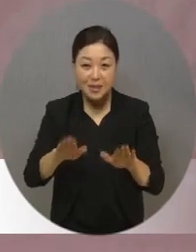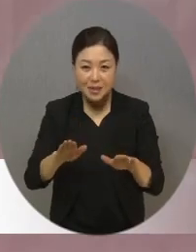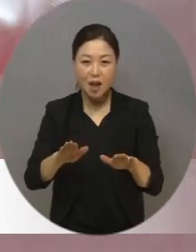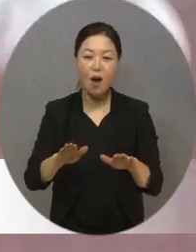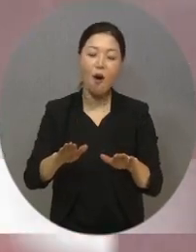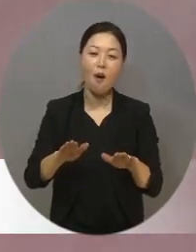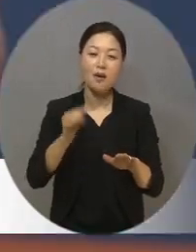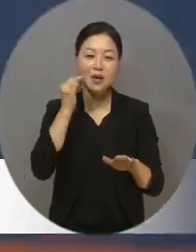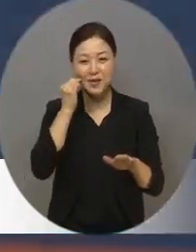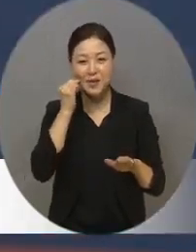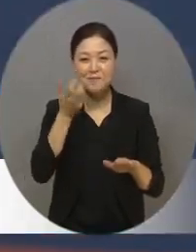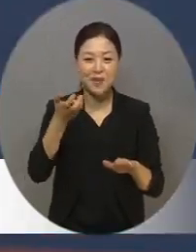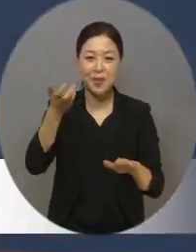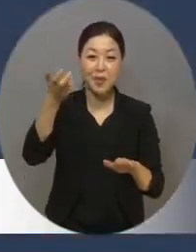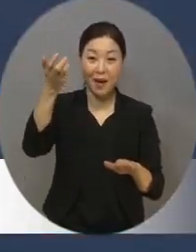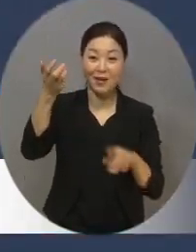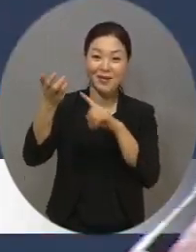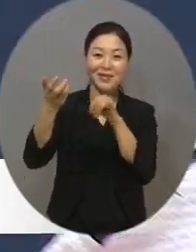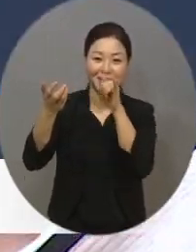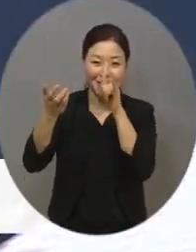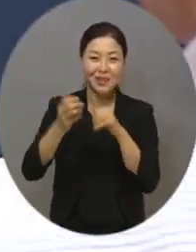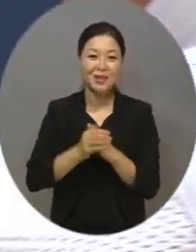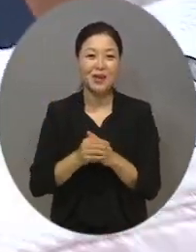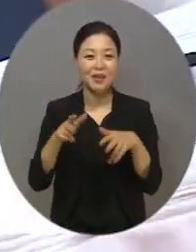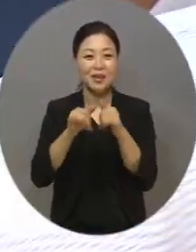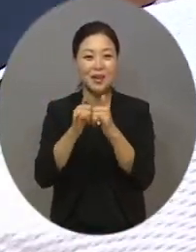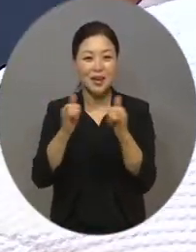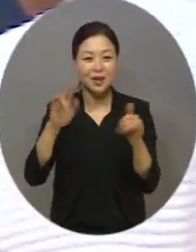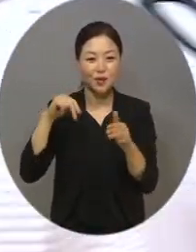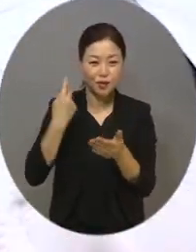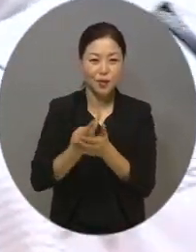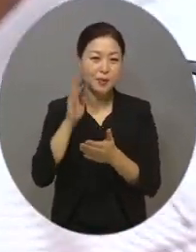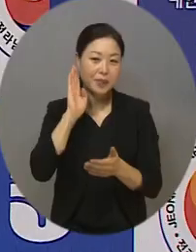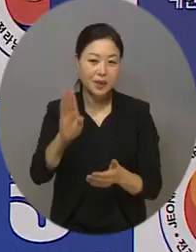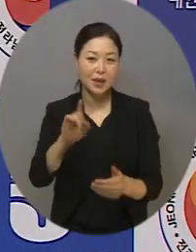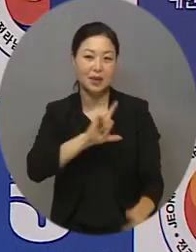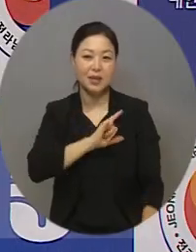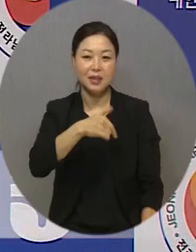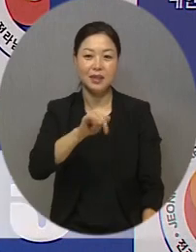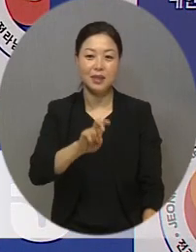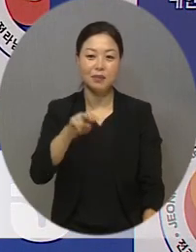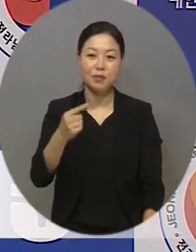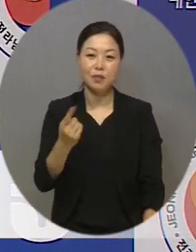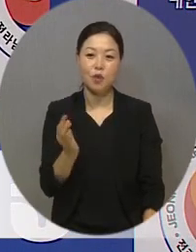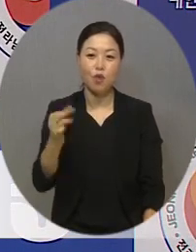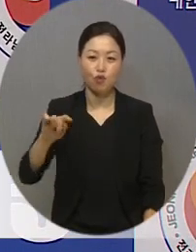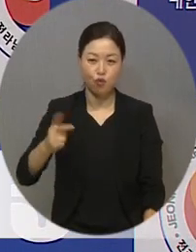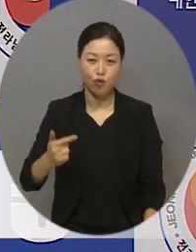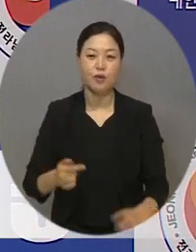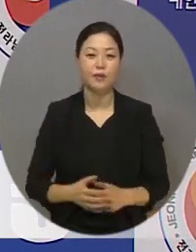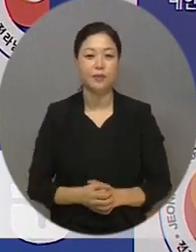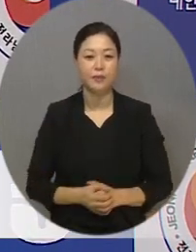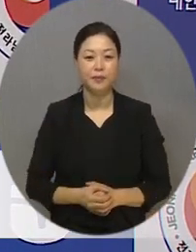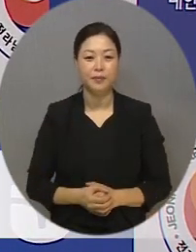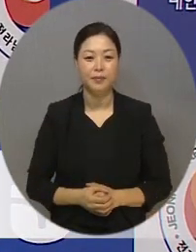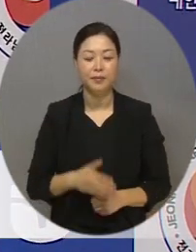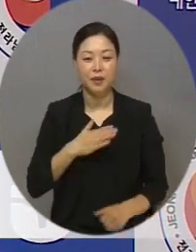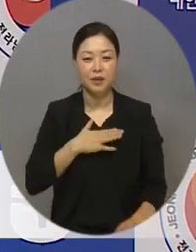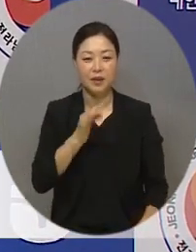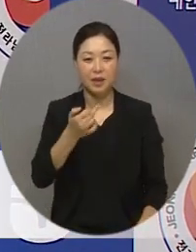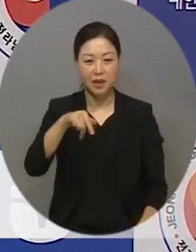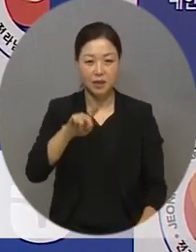선수가 있습니다. 장애인 유도의 미래, 김동훈 선수입니다. 저는 예금공공사